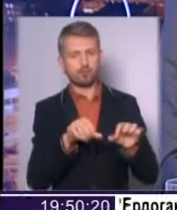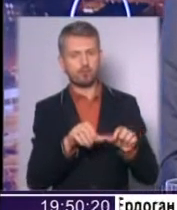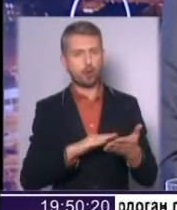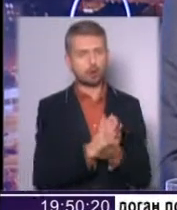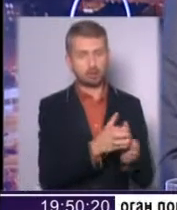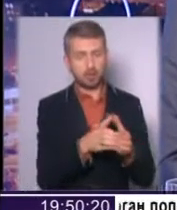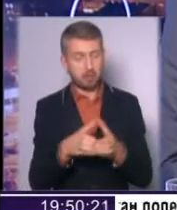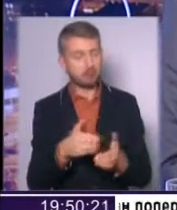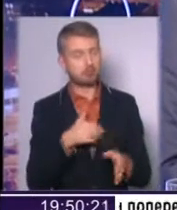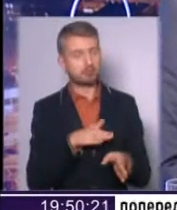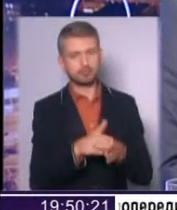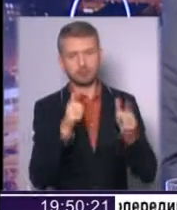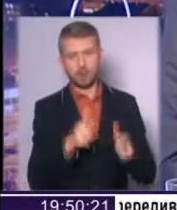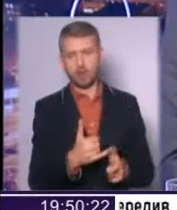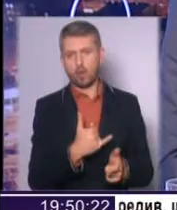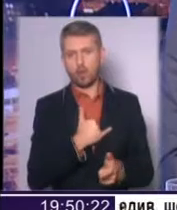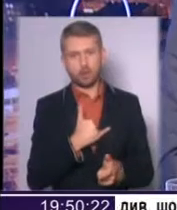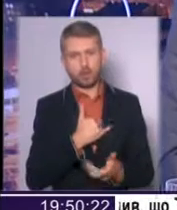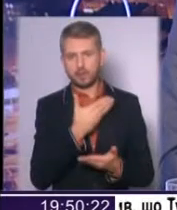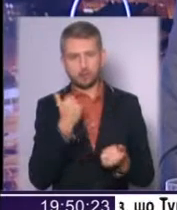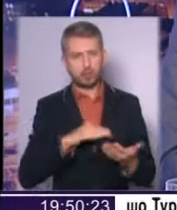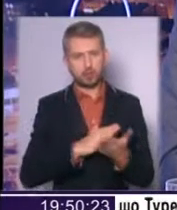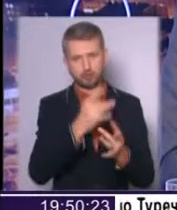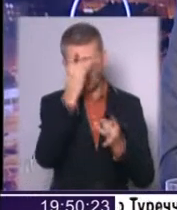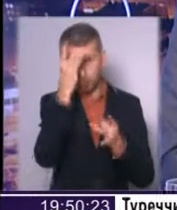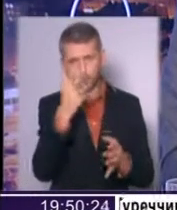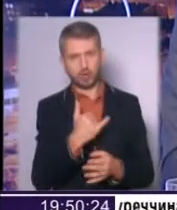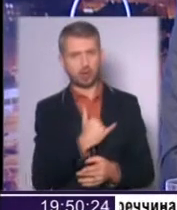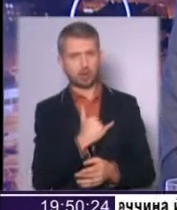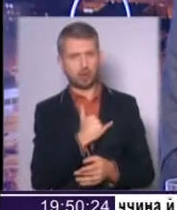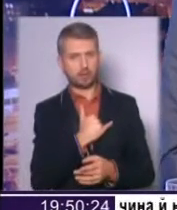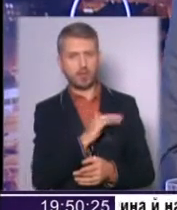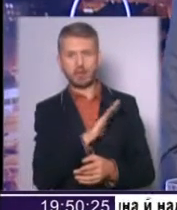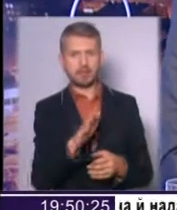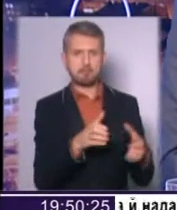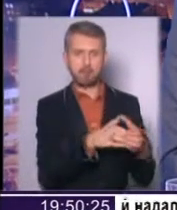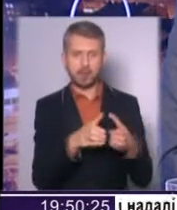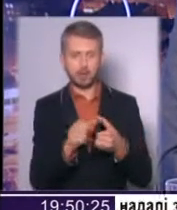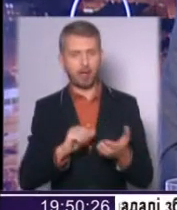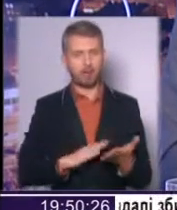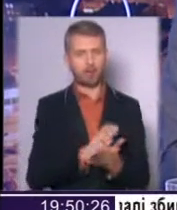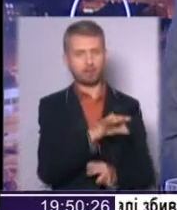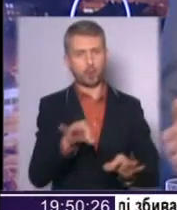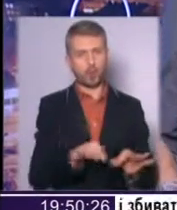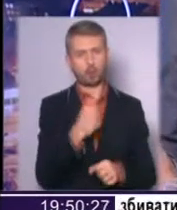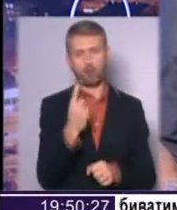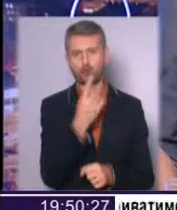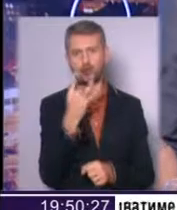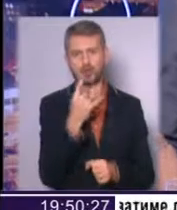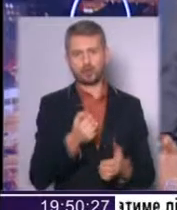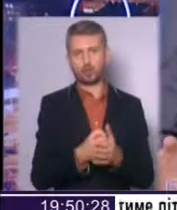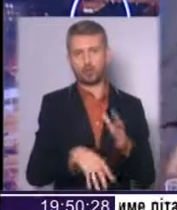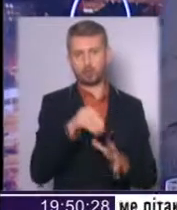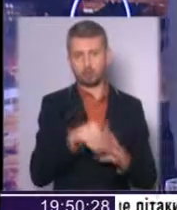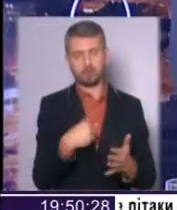треба 150 голосів не менше. Або це подає президент. На жаль, у нас поки що цієї підтримки немає, але ми, якщо б